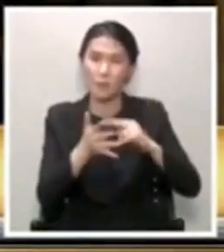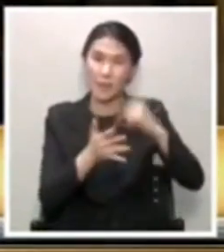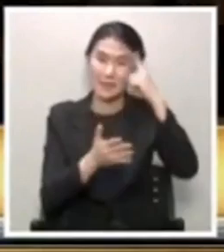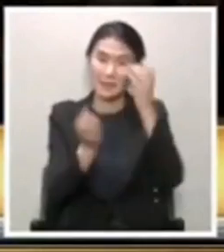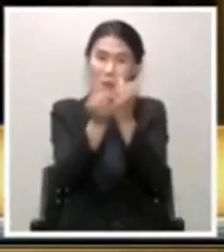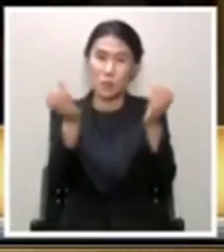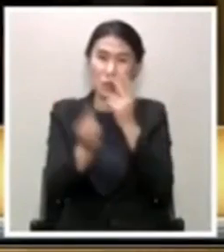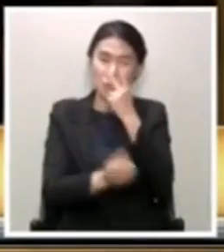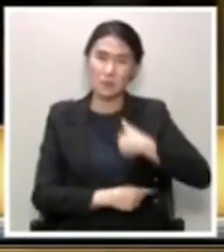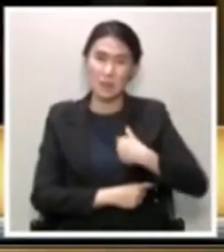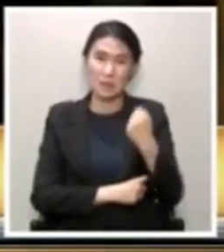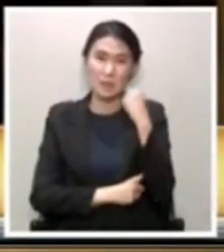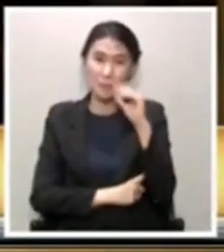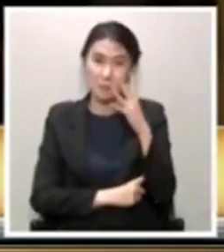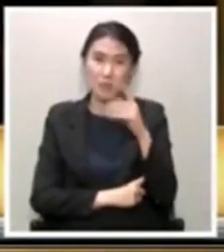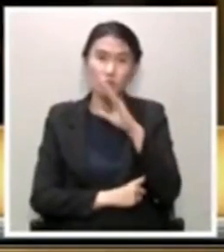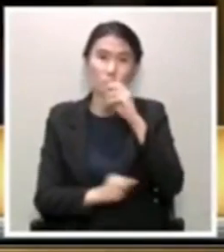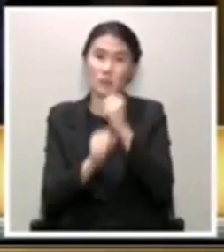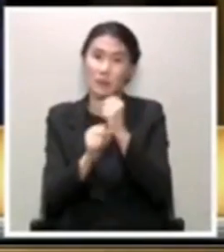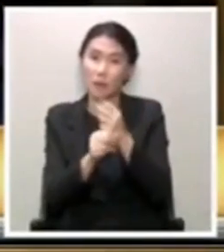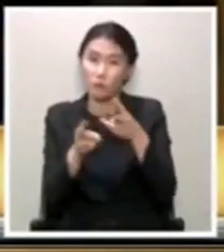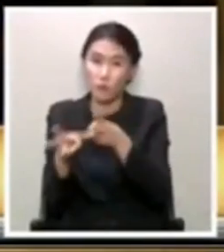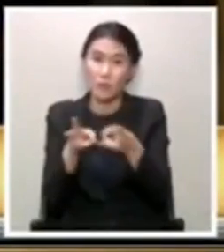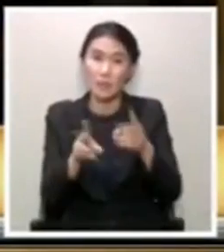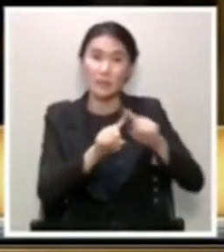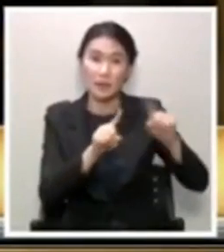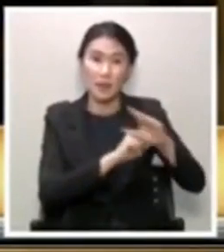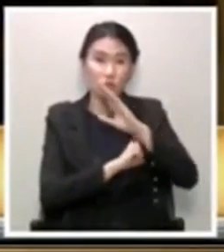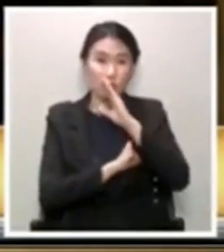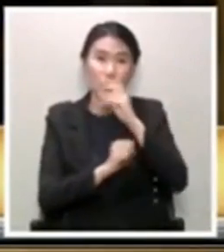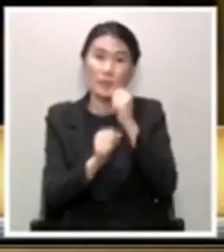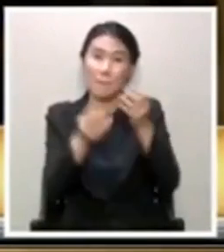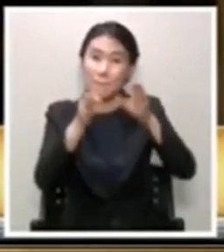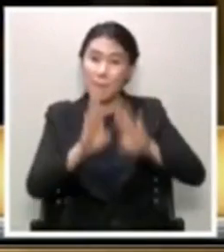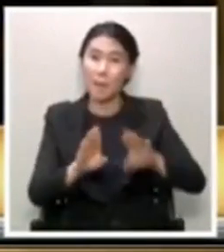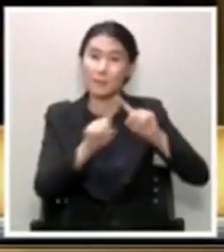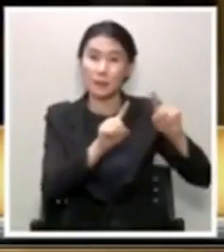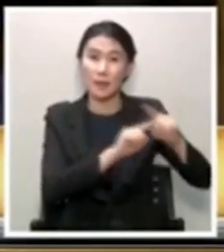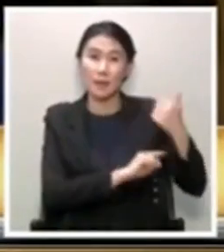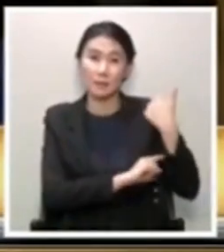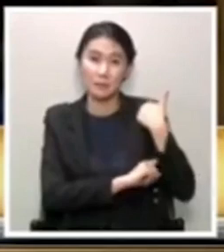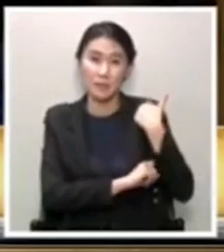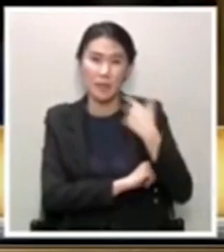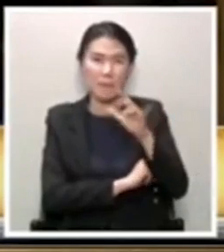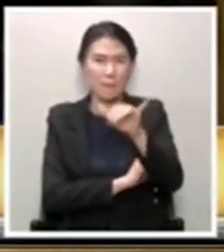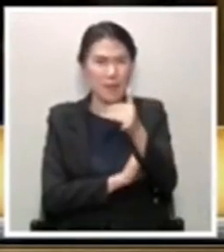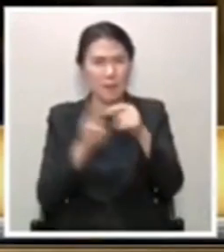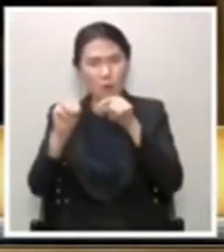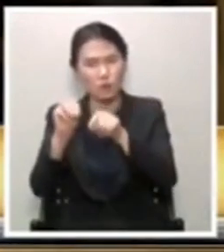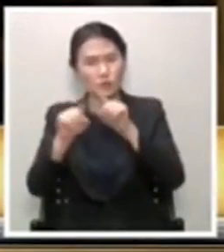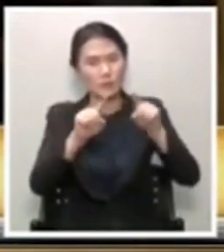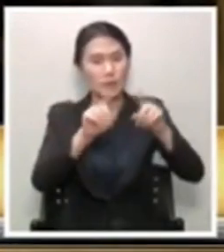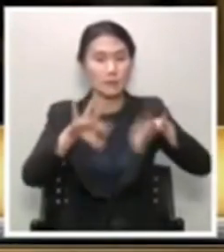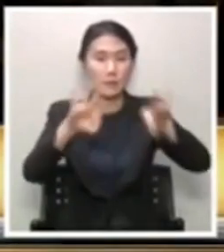นูญไม่มีความมั่นคงทำไปทำมาครับความสำคัญของหมวดต่างๆบทบัญญัติต่างๆในรัฐธรรมนูญนั้นเนี่ยเราอาจจะบอกมาตรานั้นมาตรานี้มีเรื่องสำคั